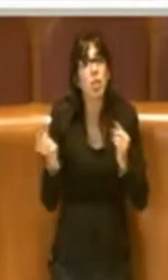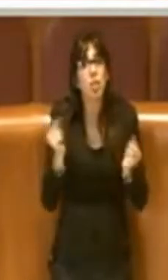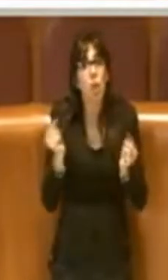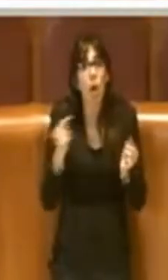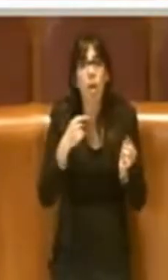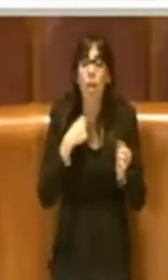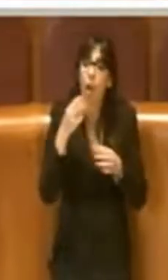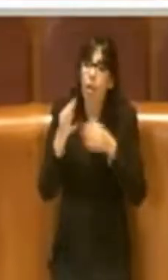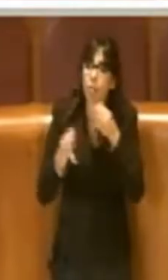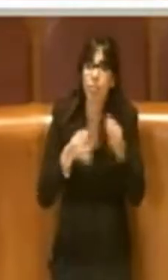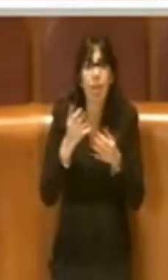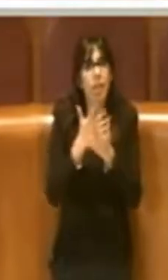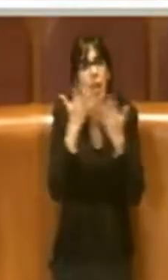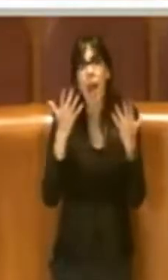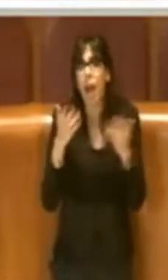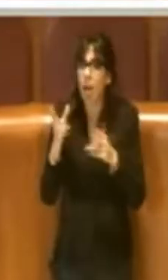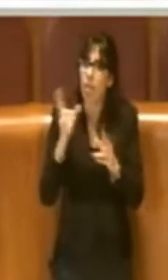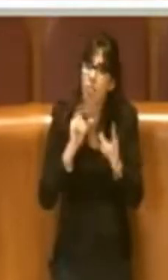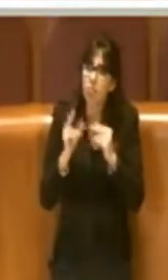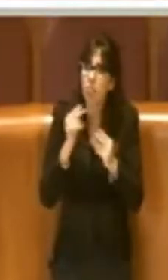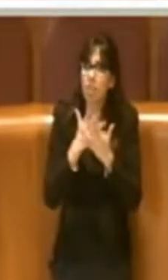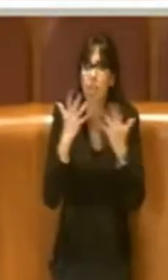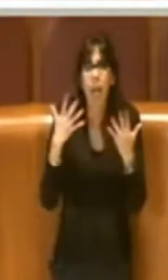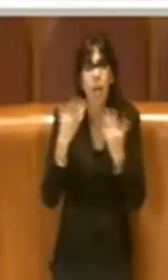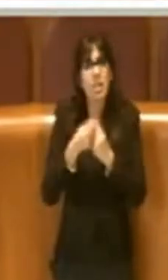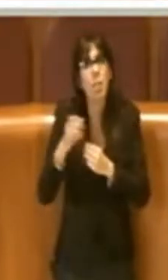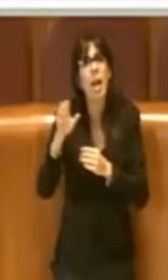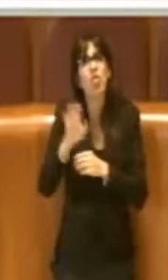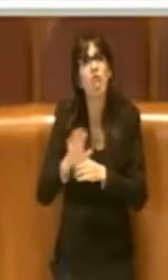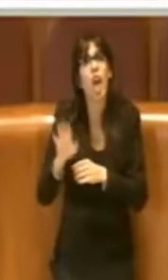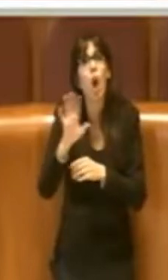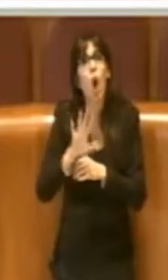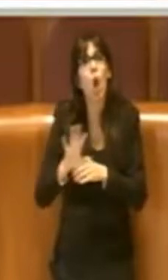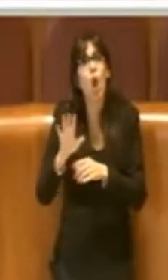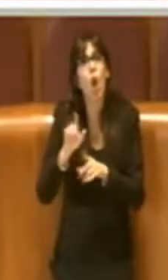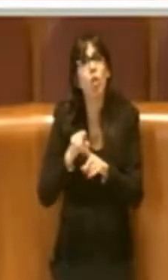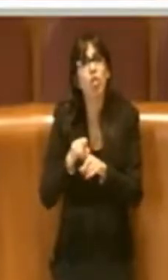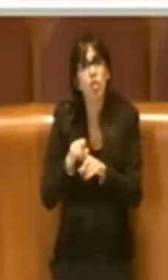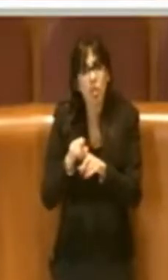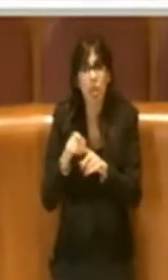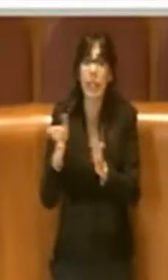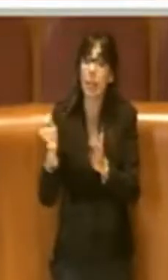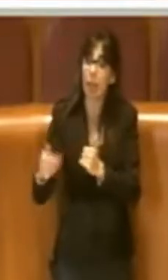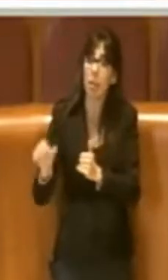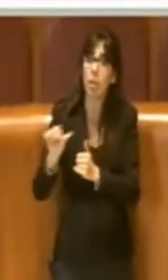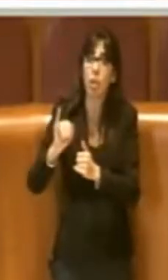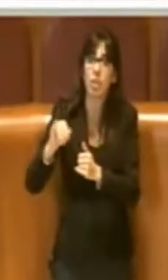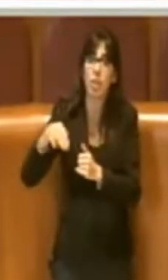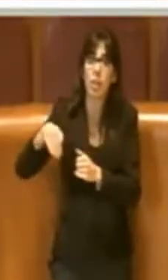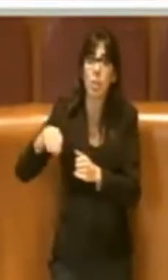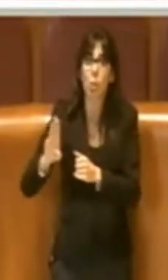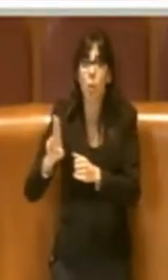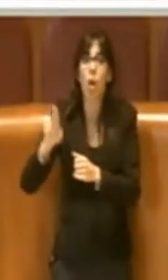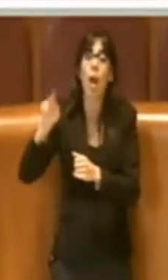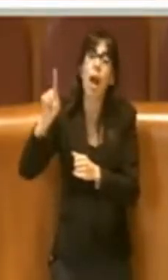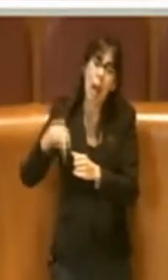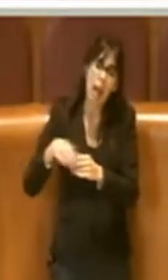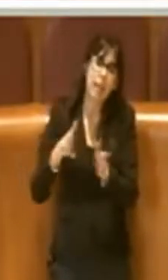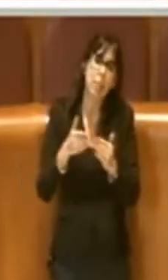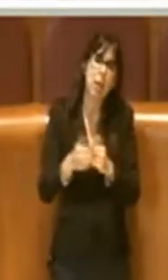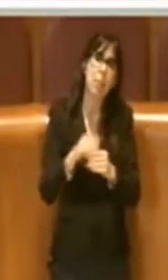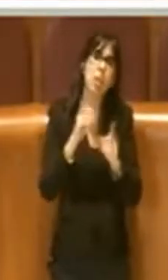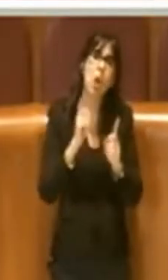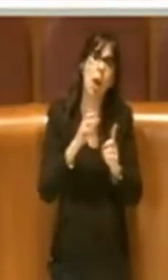geologi presenti, sia del Dipartimento SIMU che del Dipartimento Ambiente, e ho capito